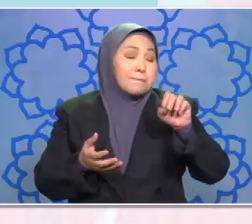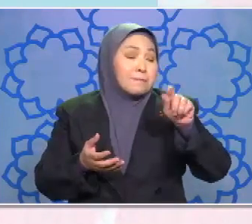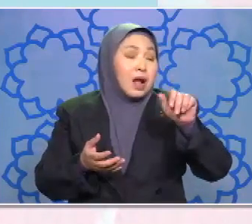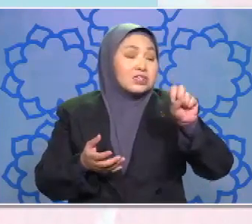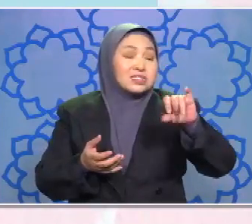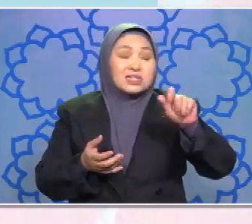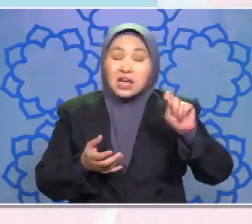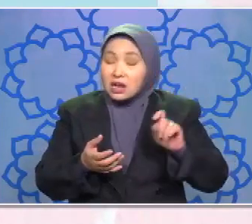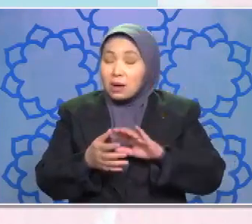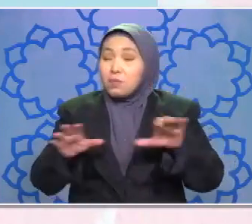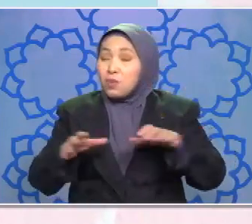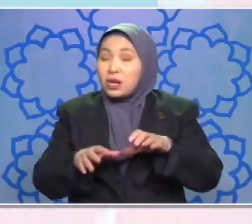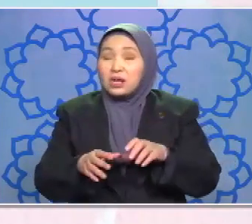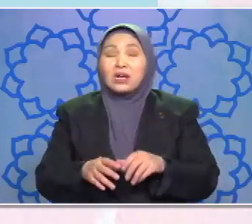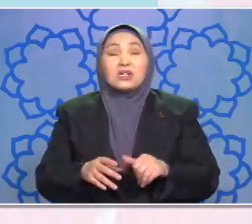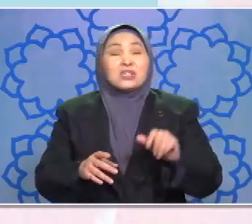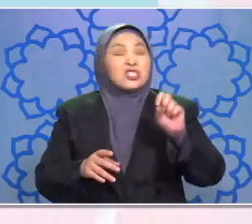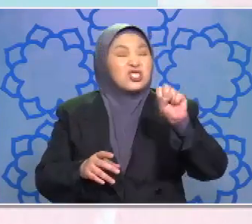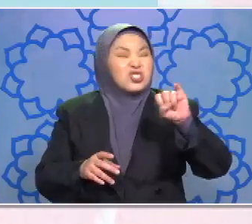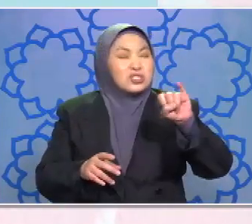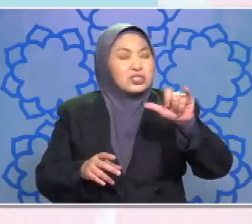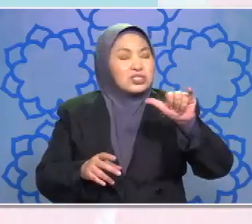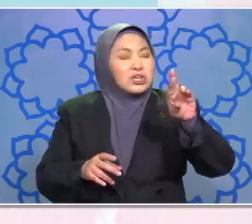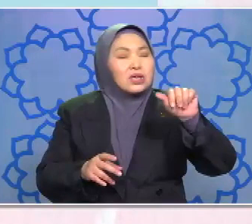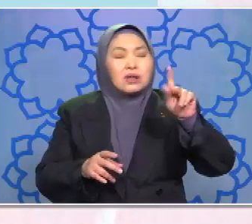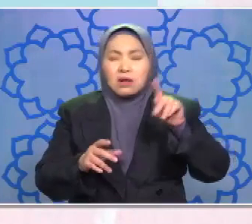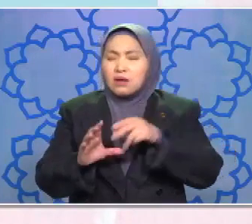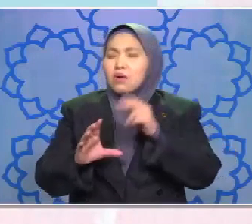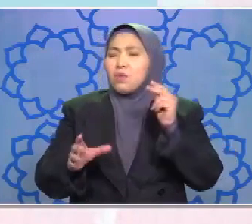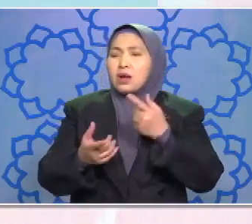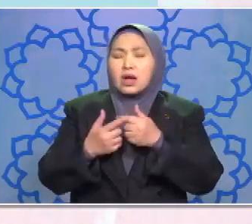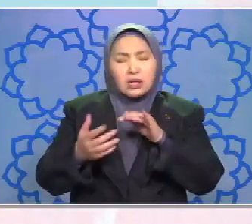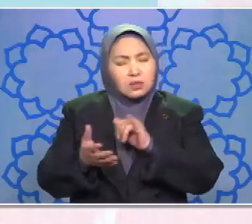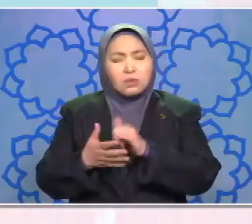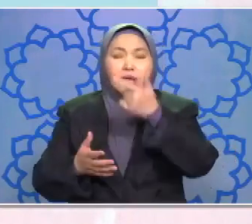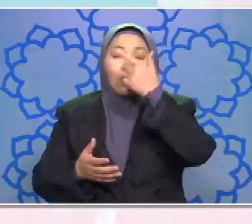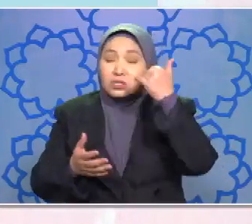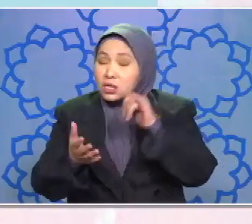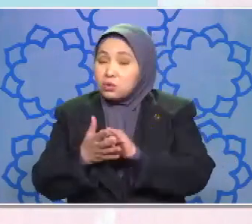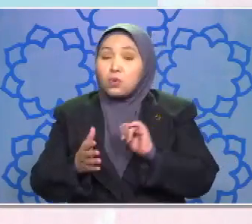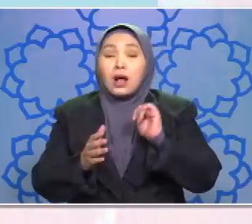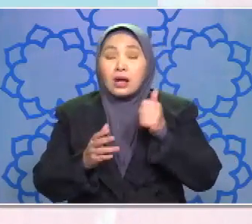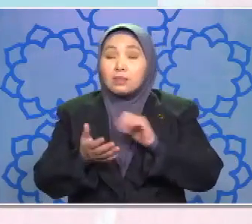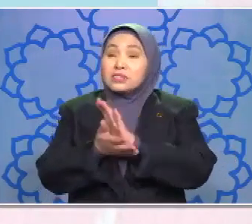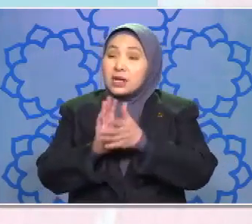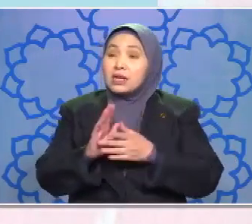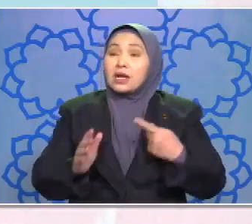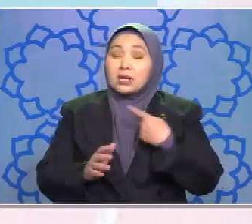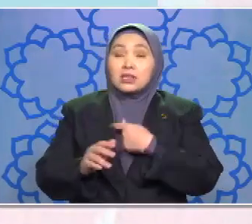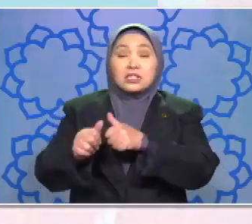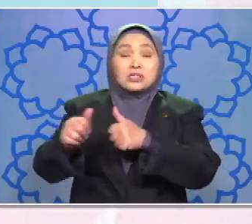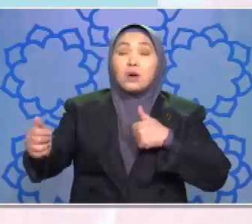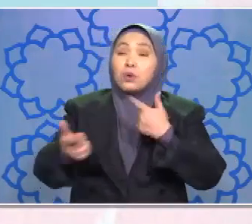ketiga, elakkan daripada melakukan syirik atau dosa selepas Allah bantu kita keluar daripada kesulitan, kerana itu akan menyebabkan kita